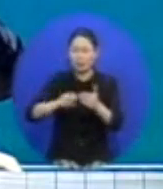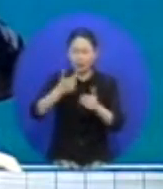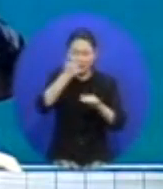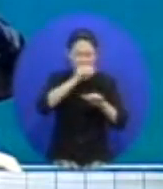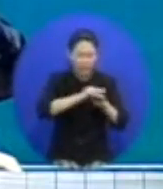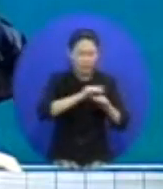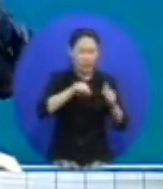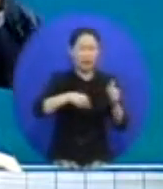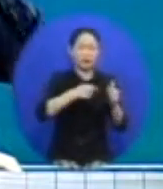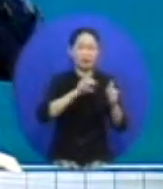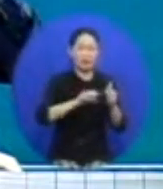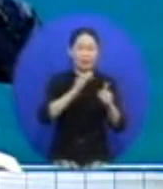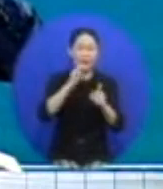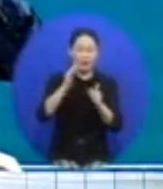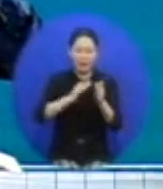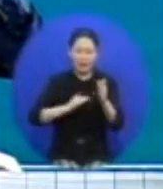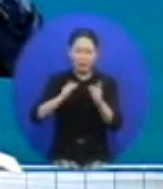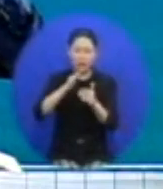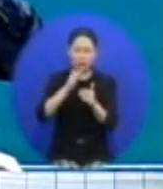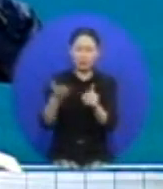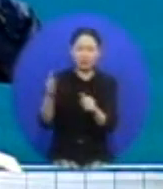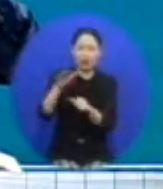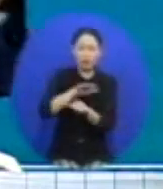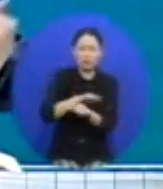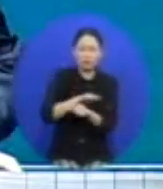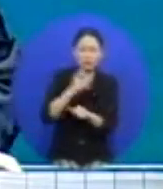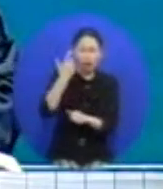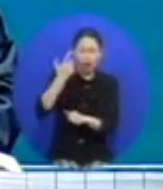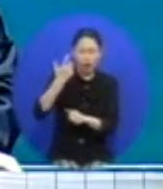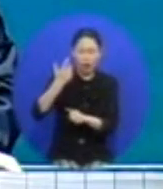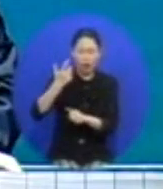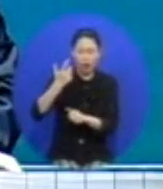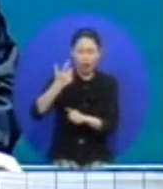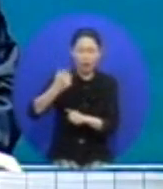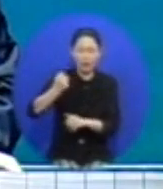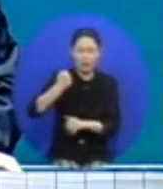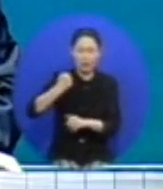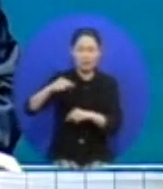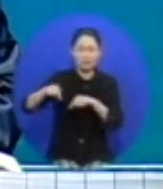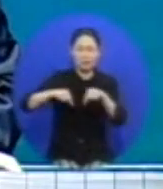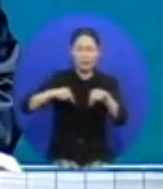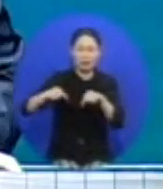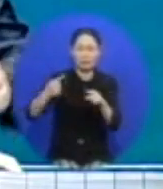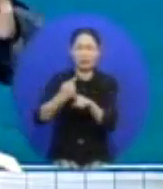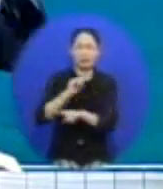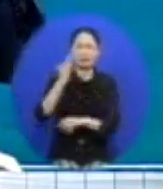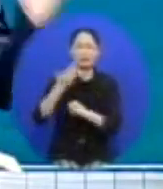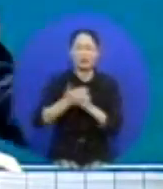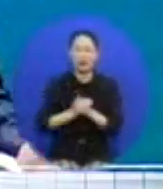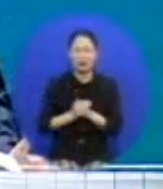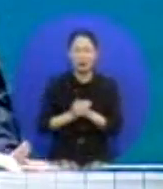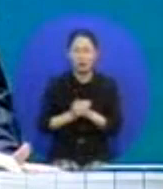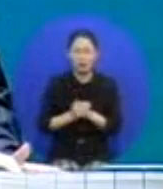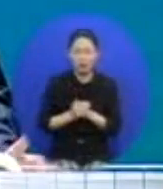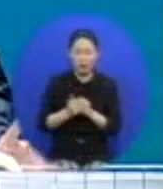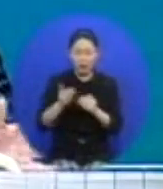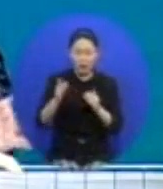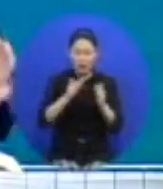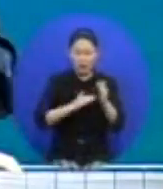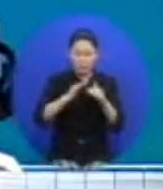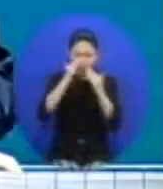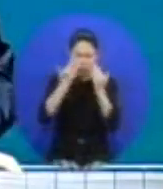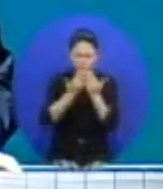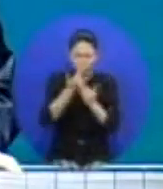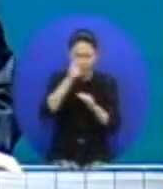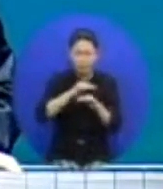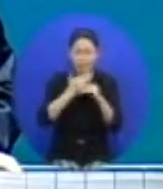중에 가정을 덮고 있는 영의 세력이 바뀌는 것이죠 가족들이 다 예배드릴 수 없다면